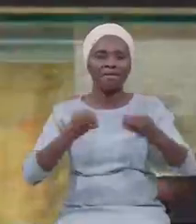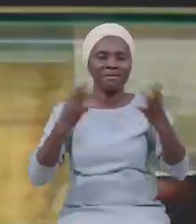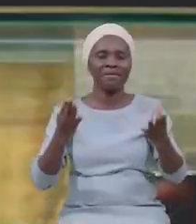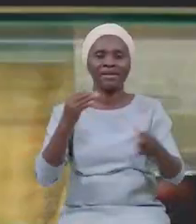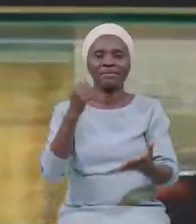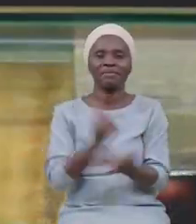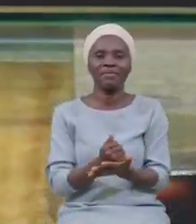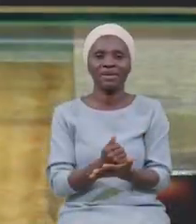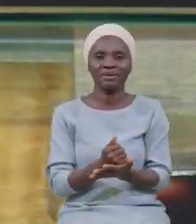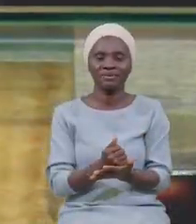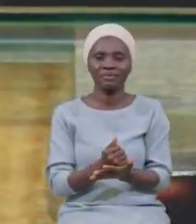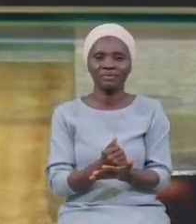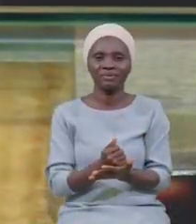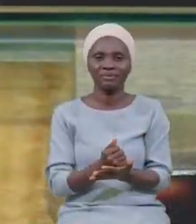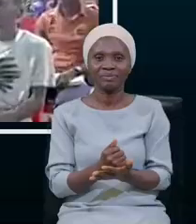verset 26.